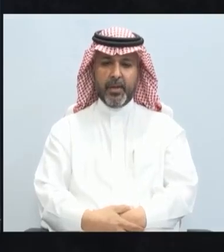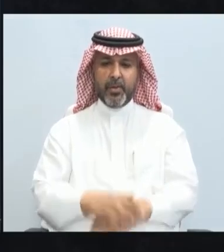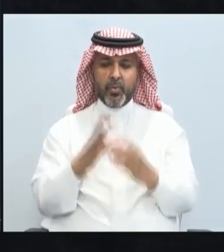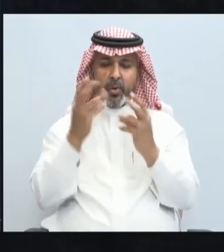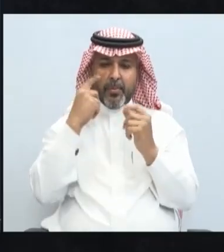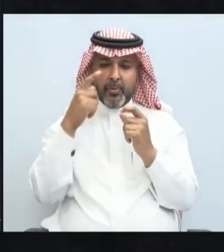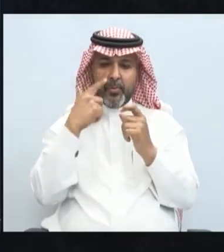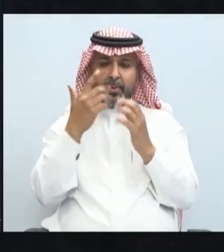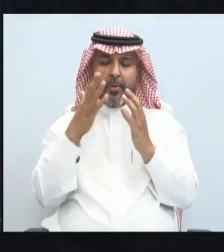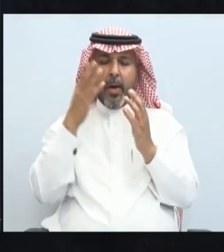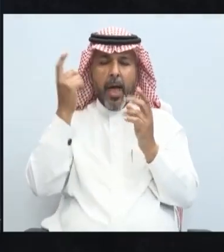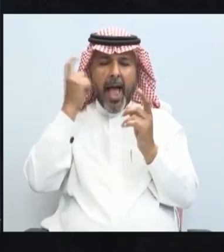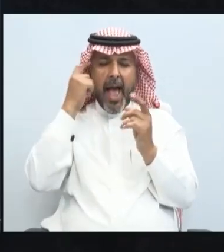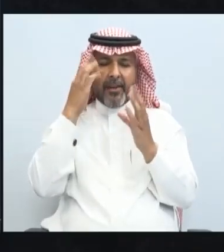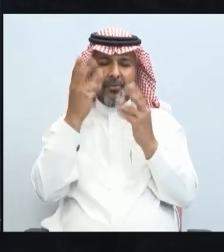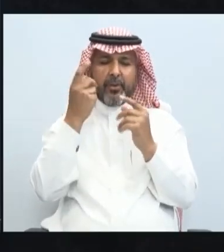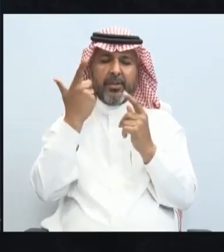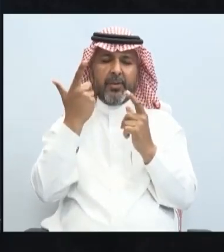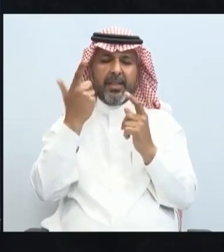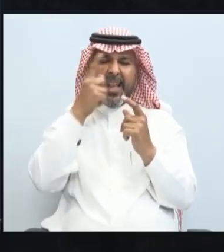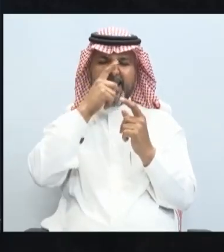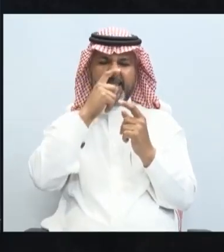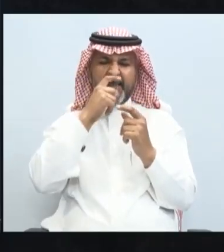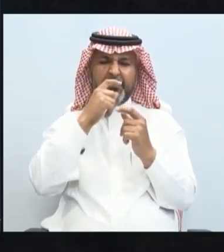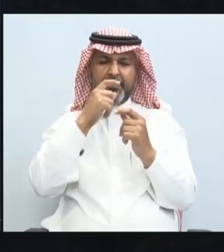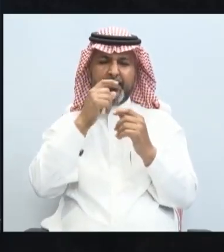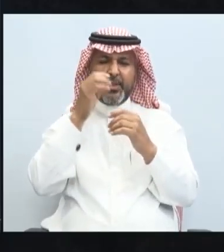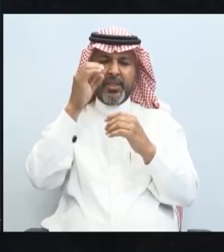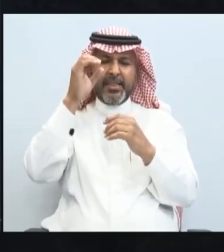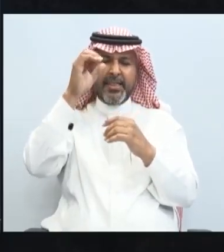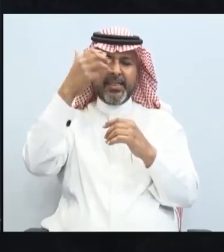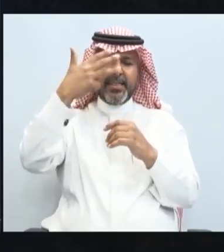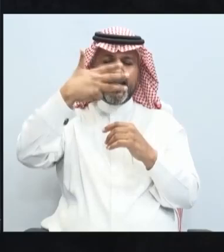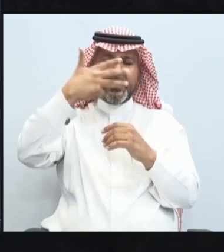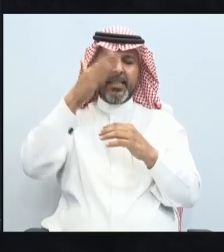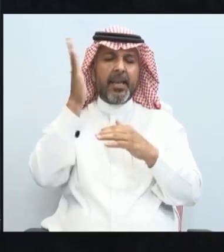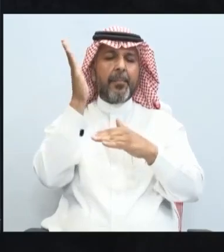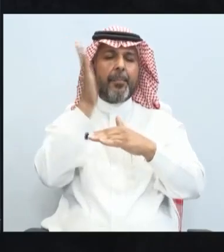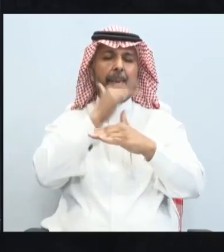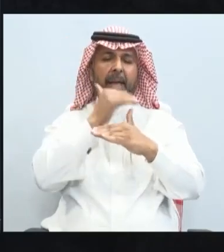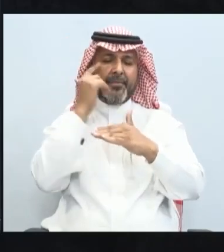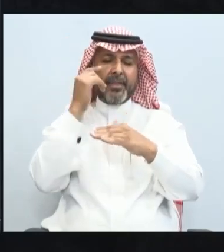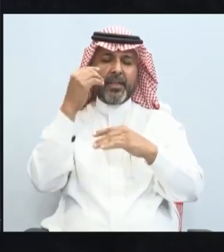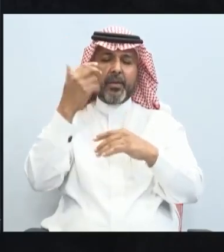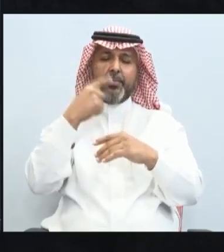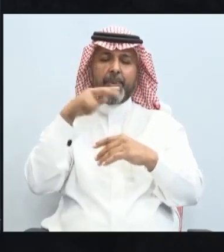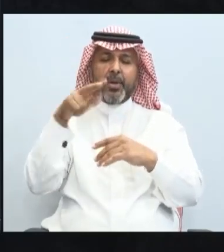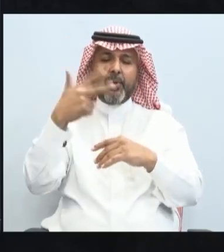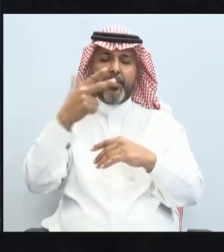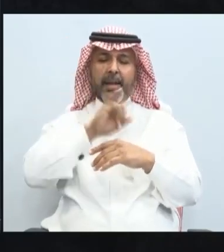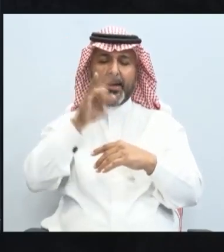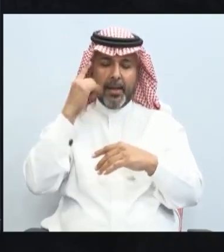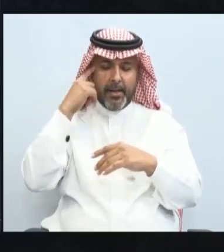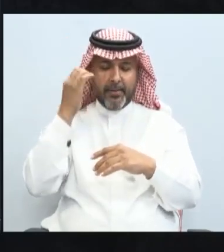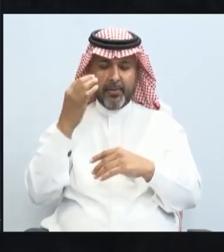لذلك قلنا انها ستكون معرفه عند اي يتا بس بشرط انها ما تساوي 90 ئ 180 ان اللي هي كل 180 درجه حتكون